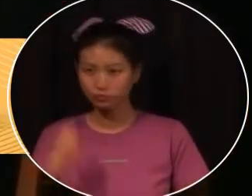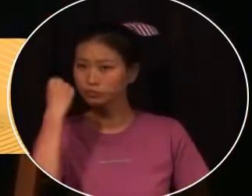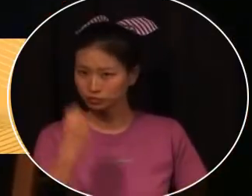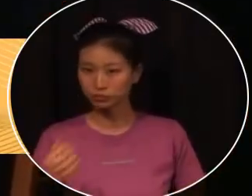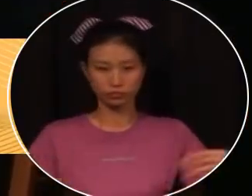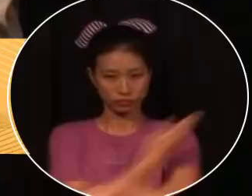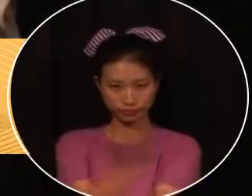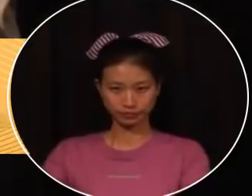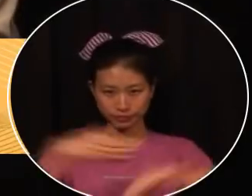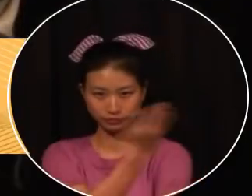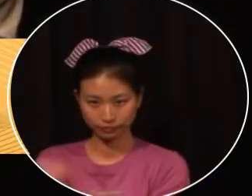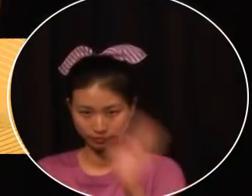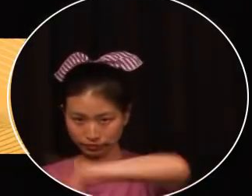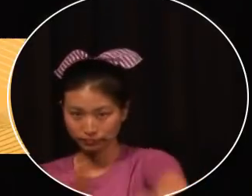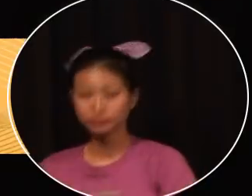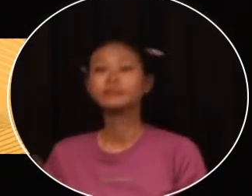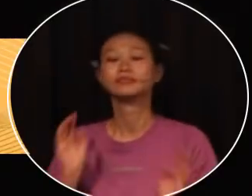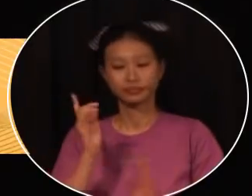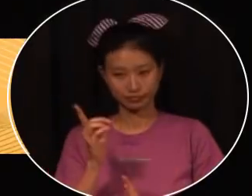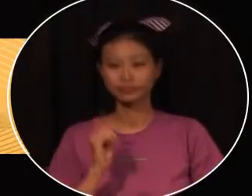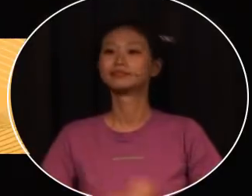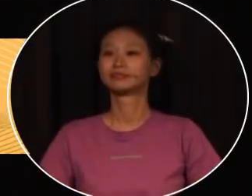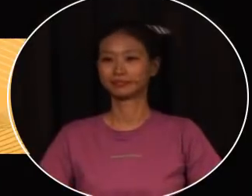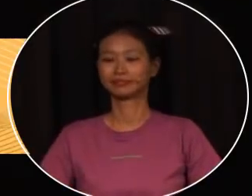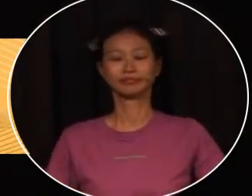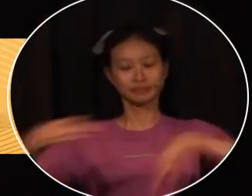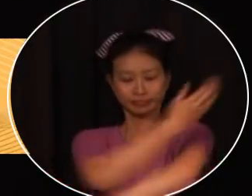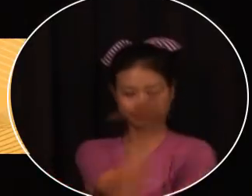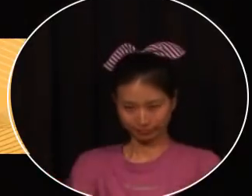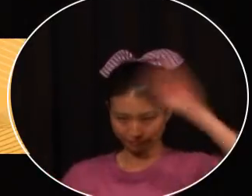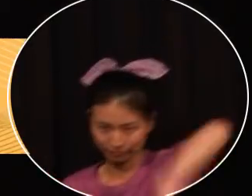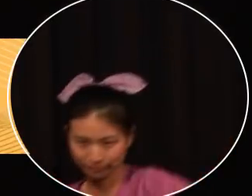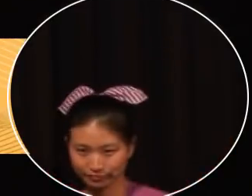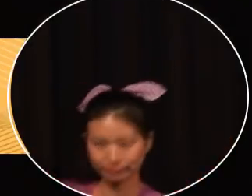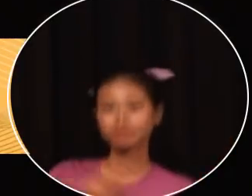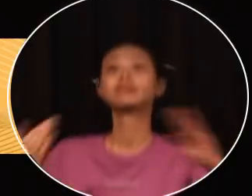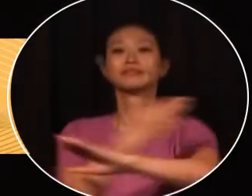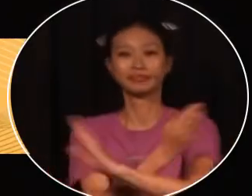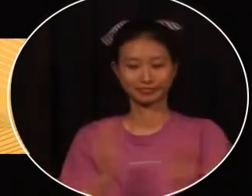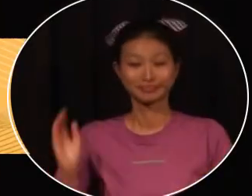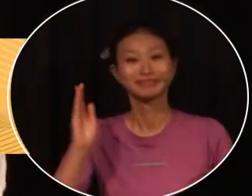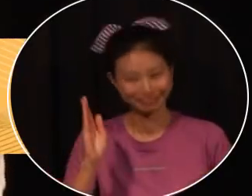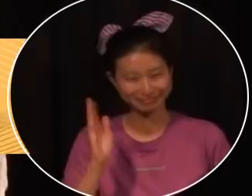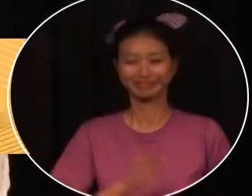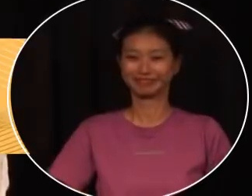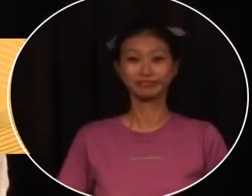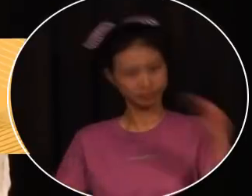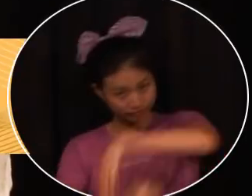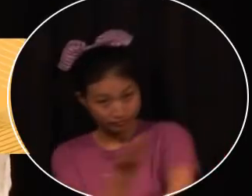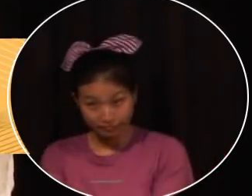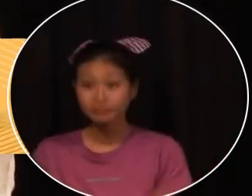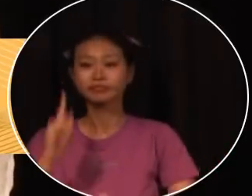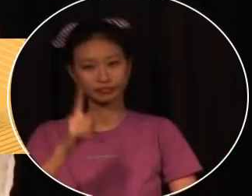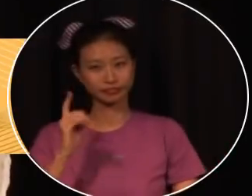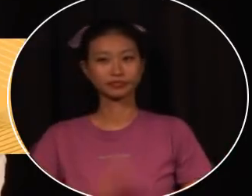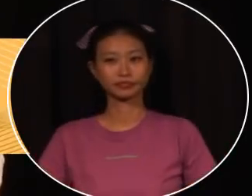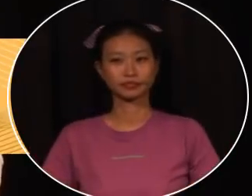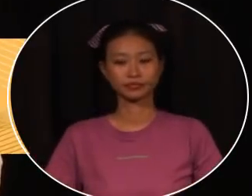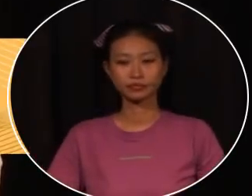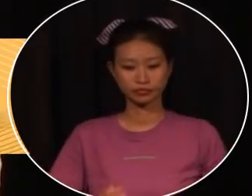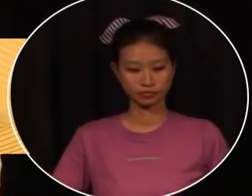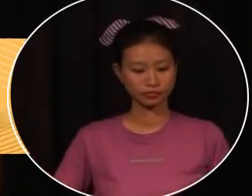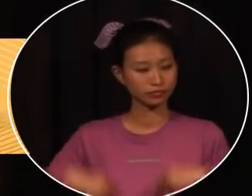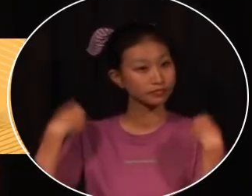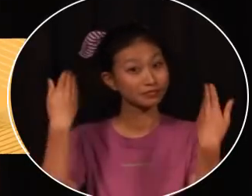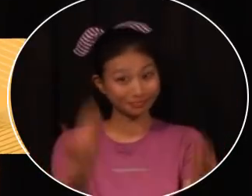撑死好啊，好啊，跟大家。 我知道了，对，我跟你讲， 是 正所谓重赏之下必有勇夫